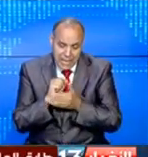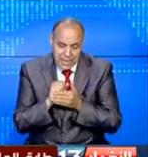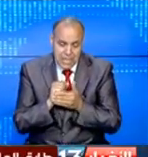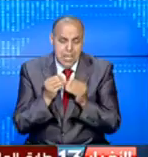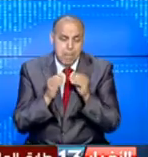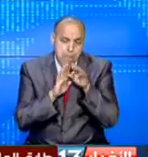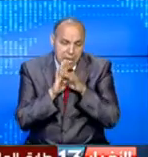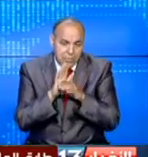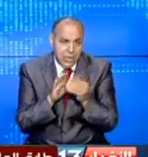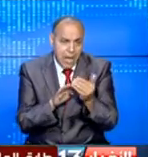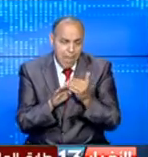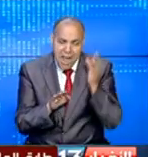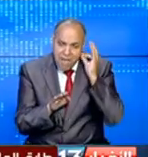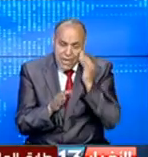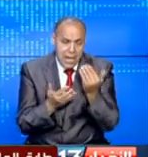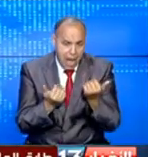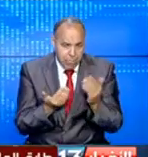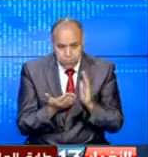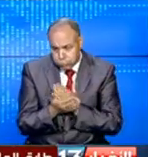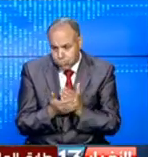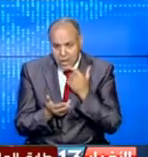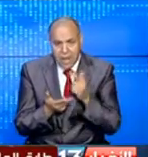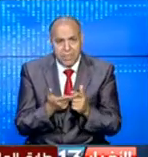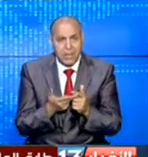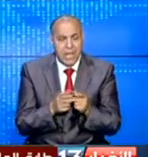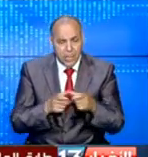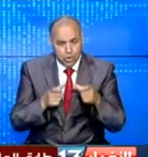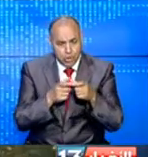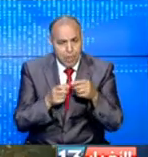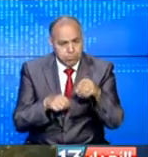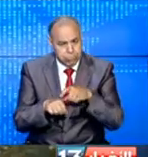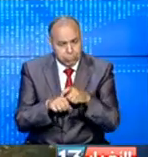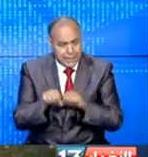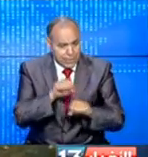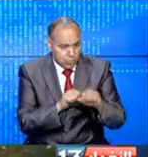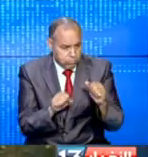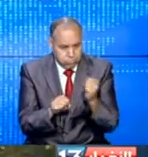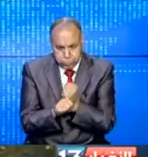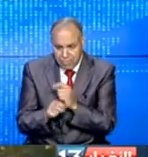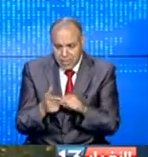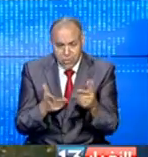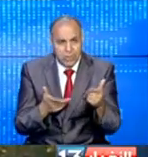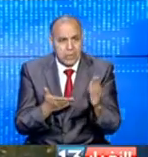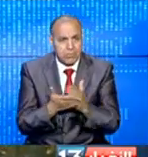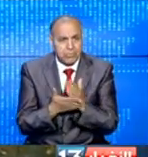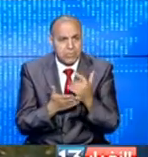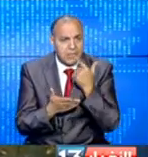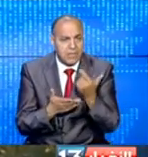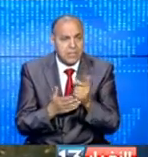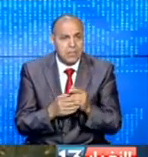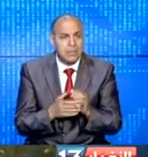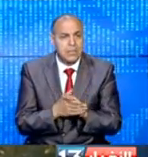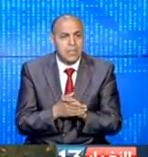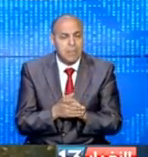درجه من من من ابريل ونبدا المحليه ننسق ونعمل استخدم